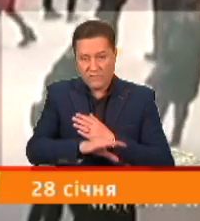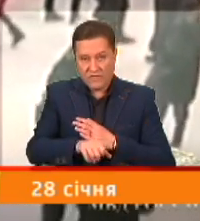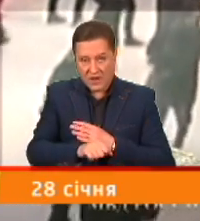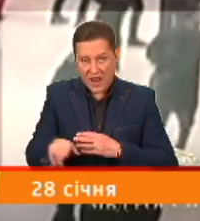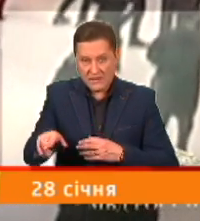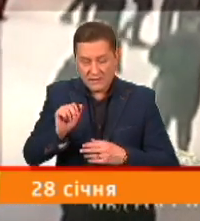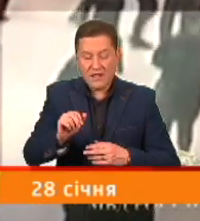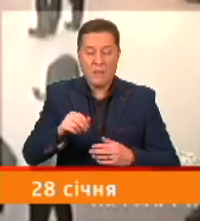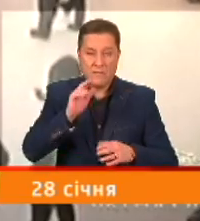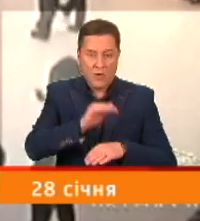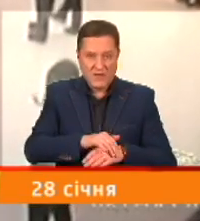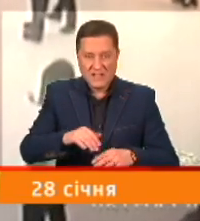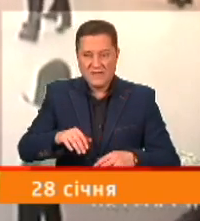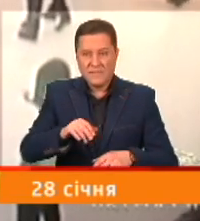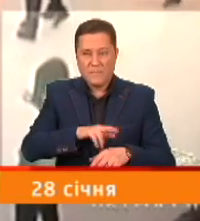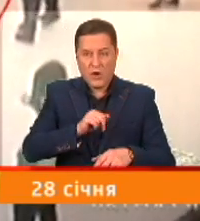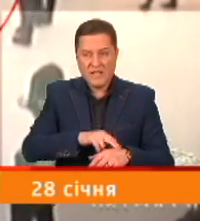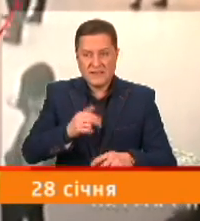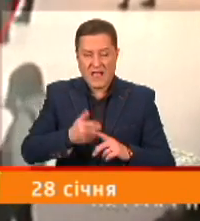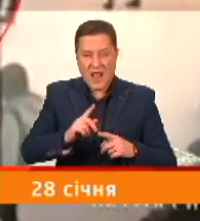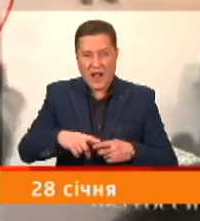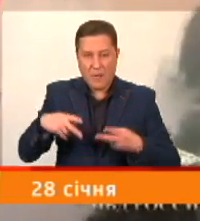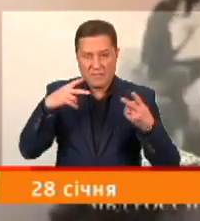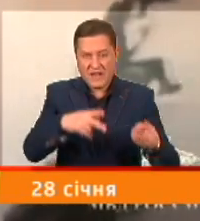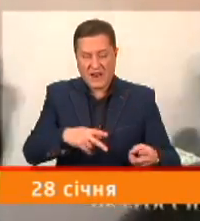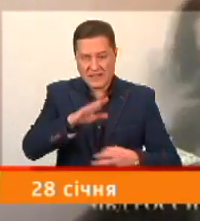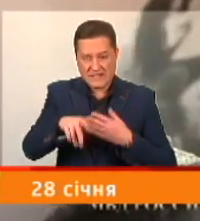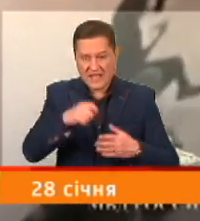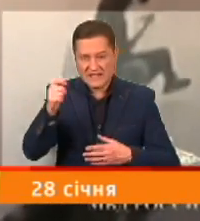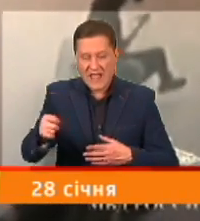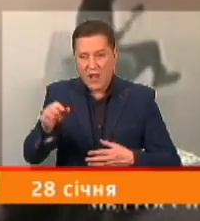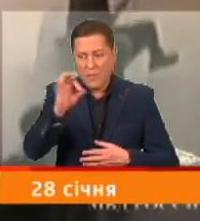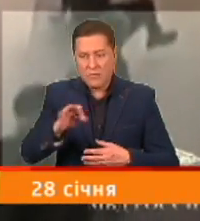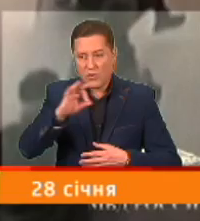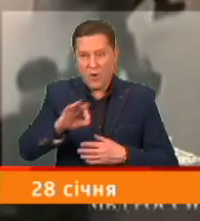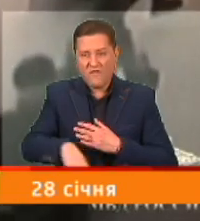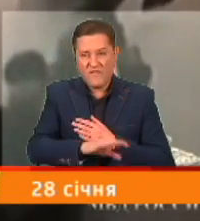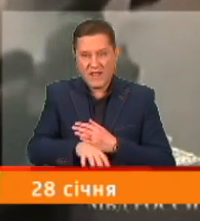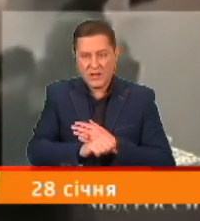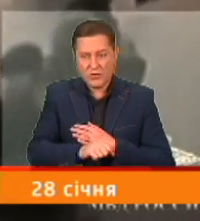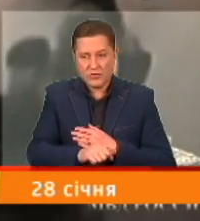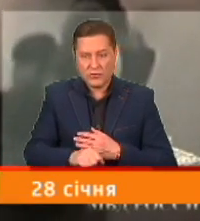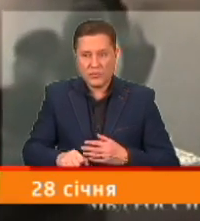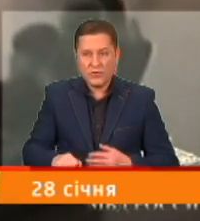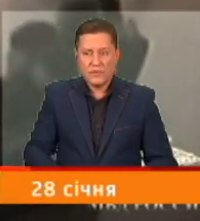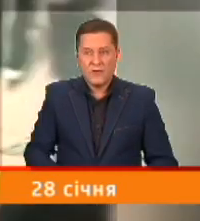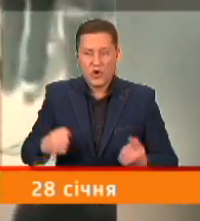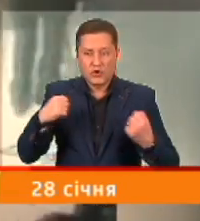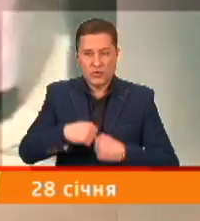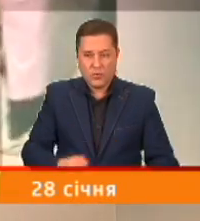наряд поліції, який взагалі приїхав до Третьяковки за заявою про викрадену з гардероба шубу.